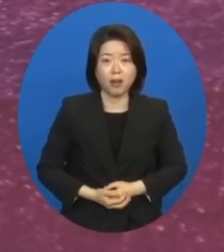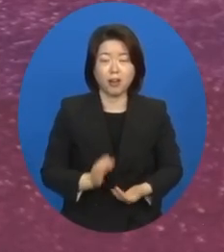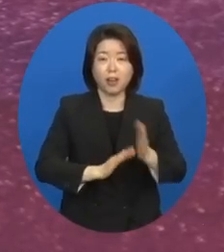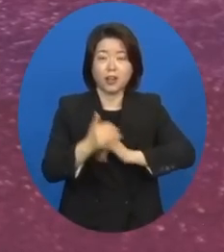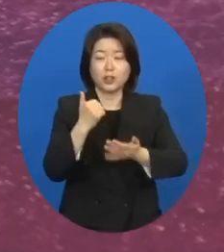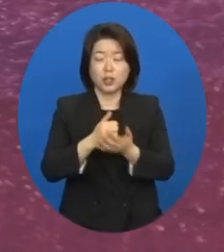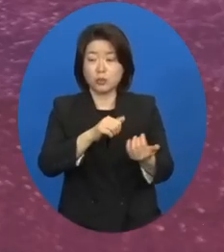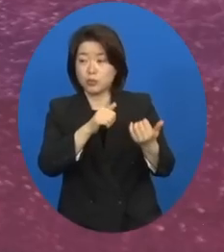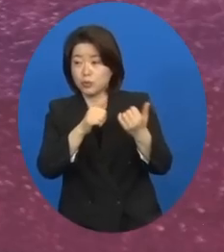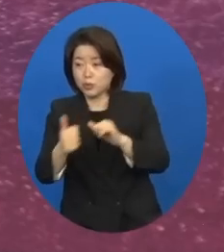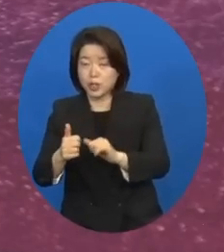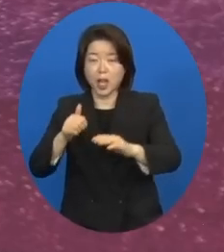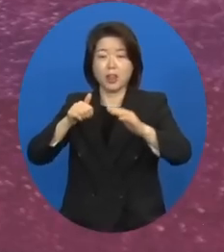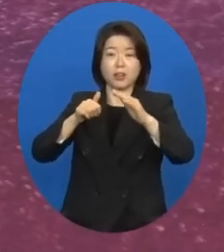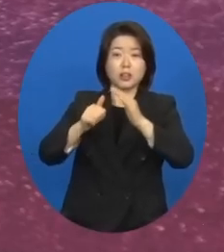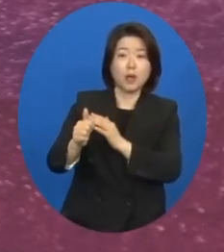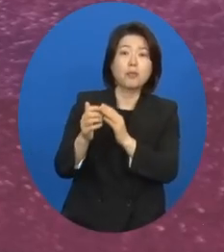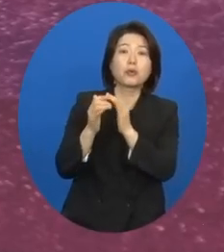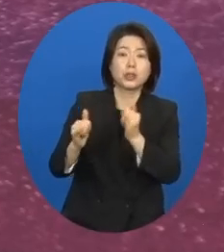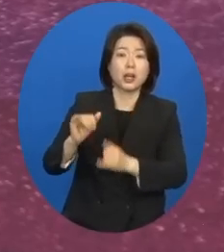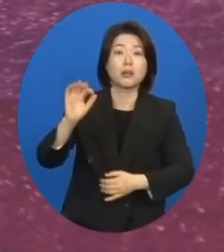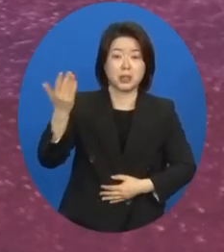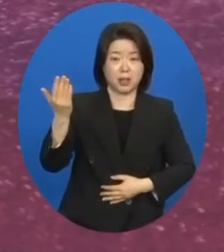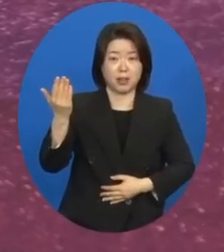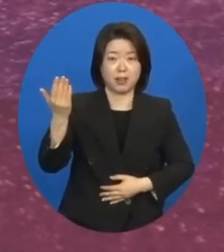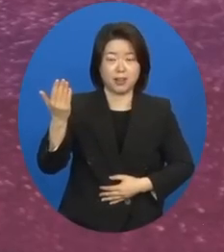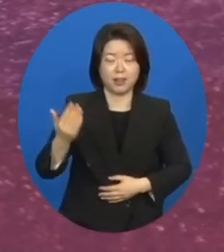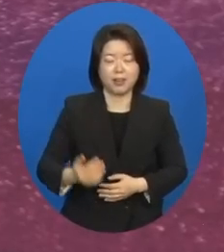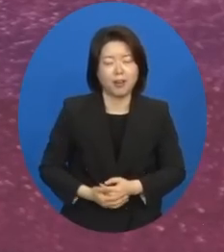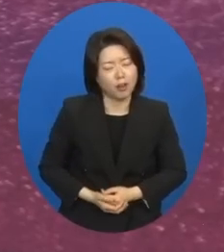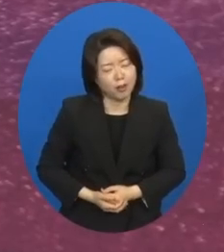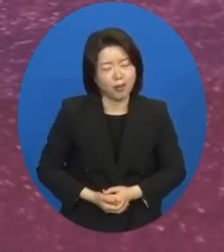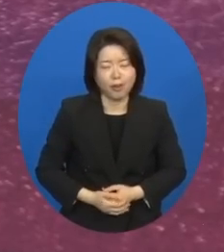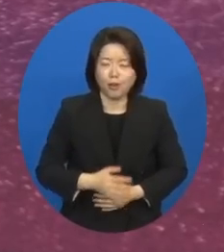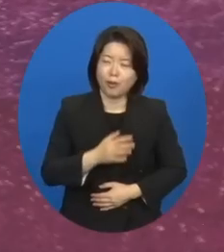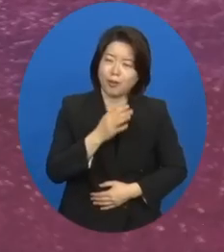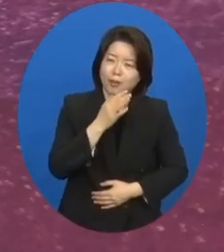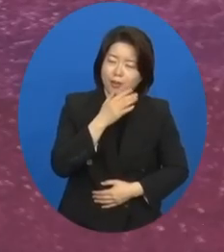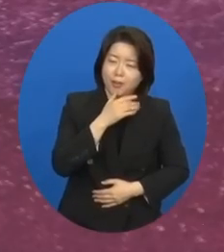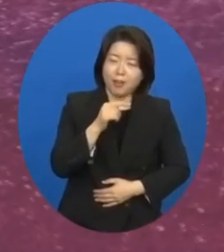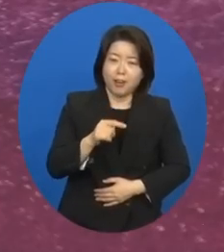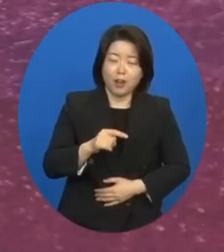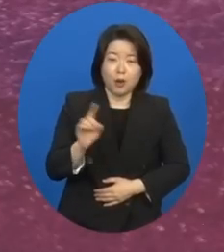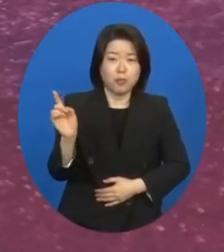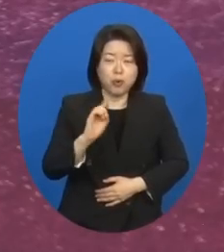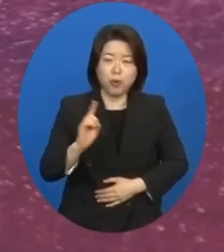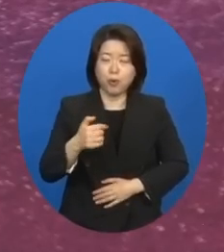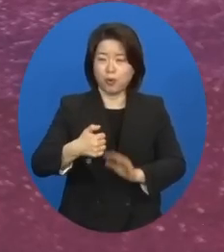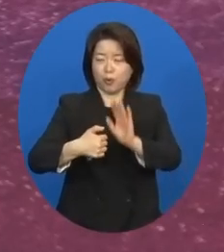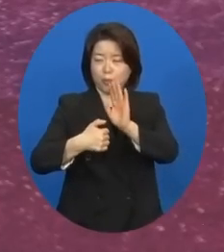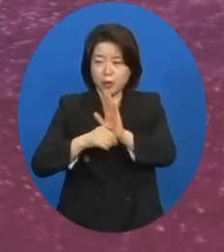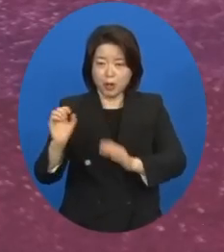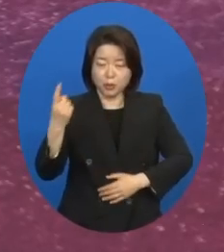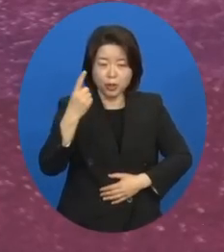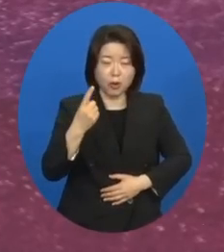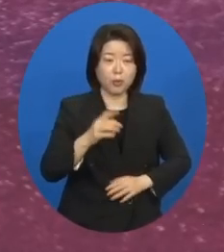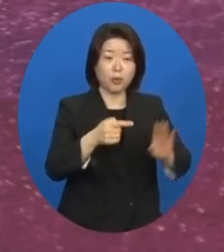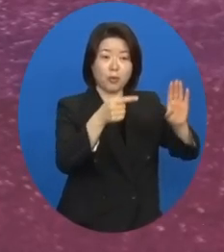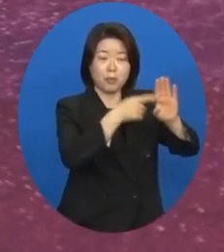한 대표적인 인물이 되게 됩니다. 여러분, 무엇이 빌라도로 하여금 폭도 바라바는